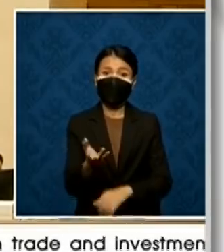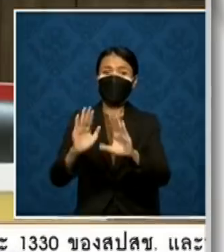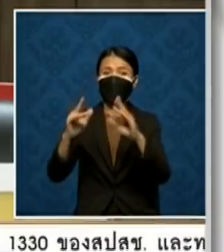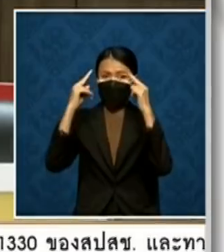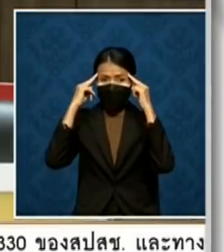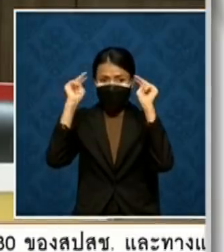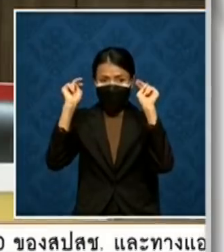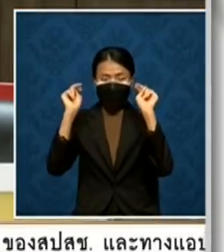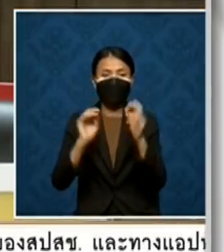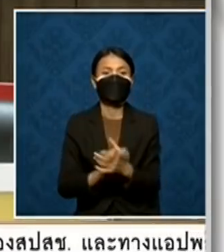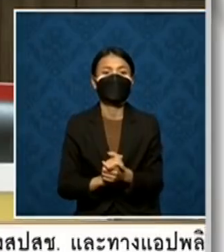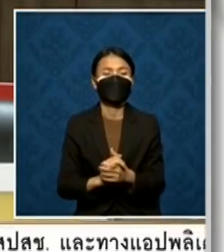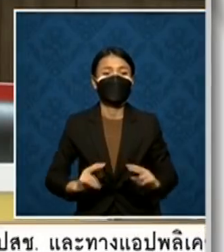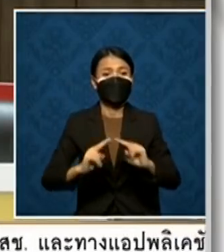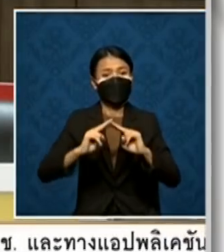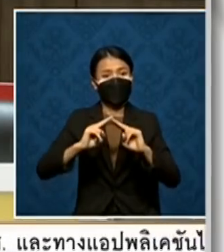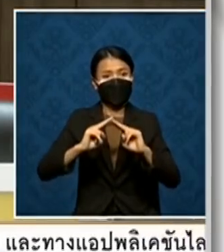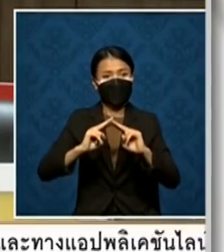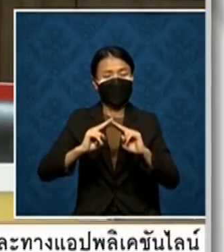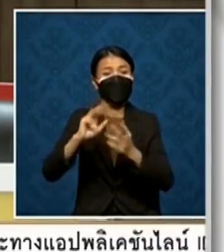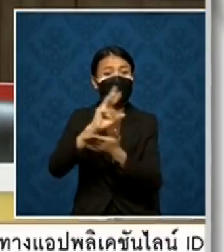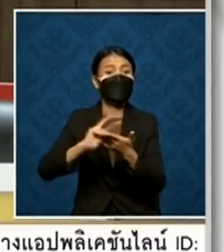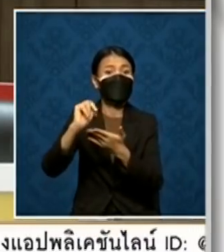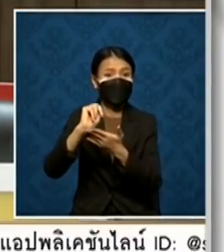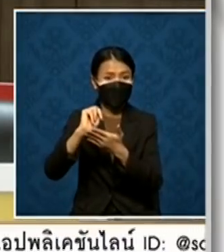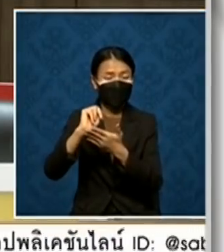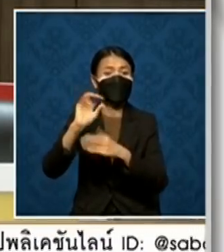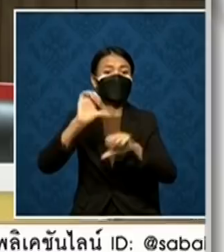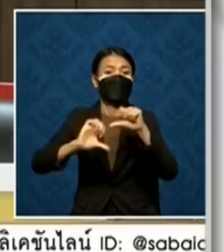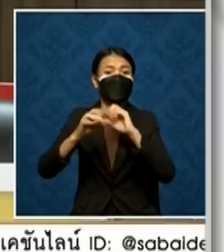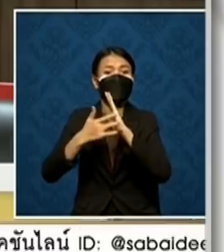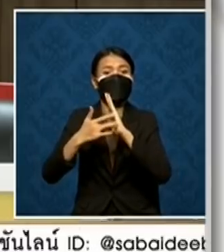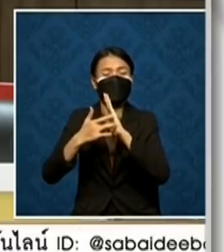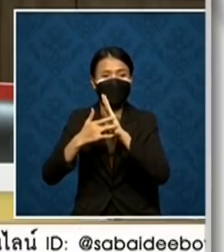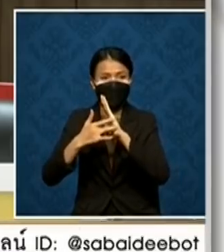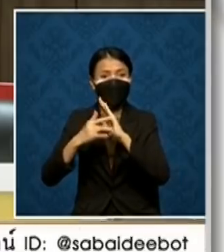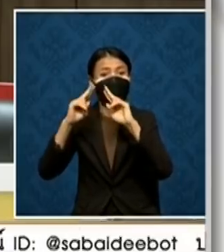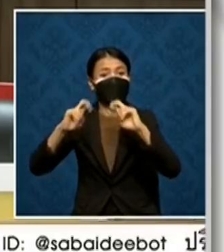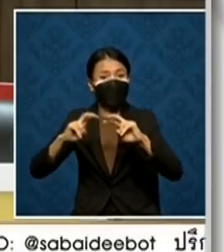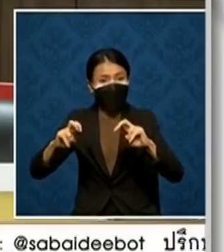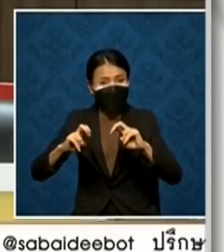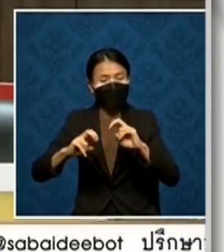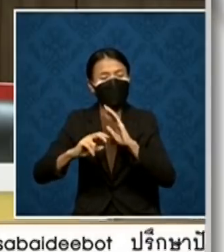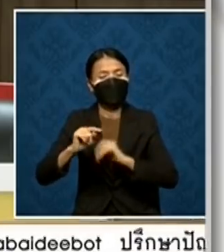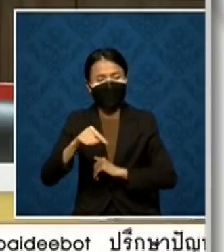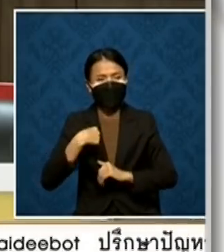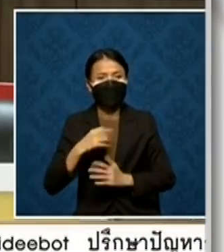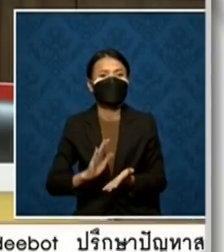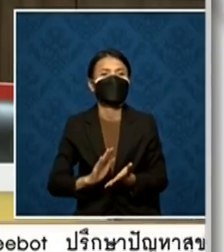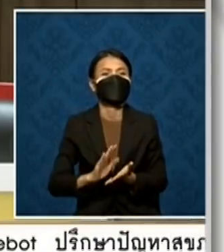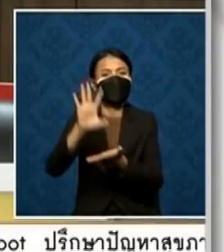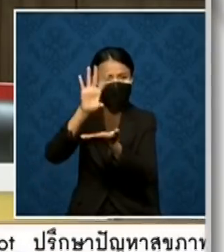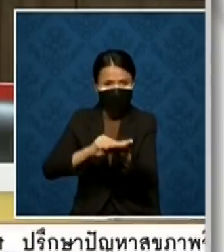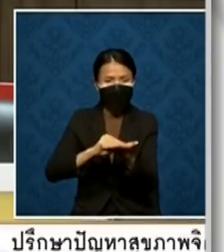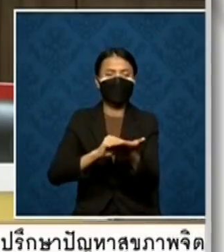งเกิดขึ้นครั้งแรกก่อนหน้านี้อภิปรายไม่ไว้วางใจใช่ไหมฮะเราอยากจะอภิปรายพลเอกประวิตรเราอยากจะอภิปรายพลร้อยเอกธรร